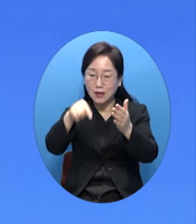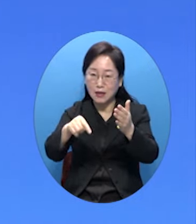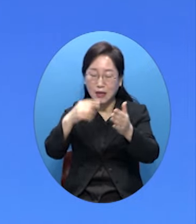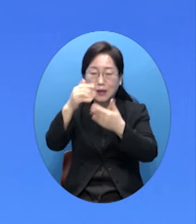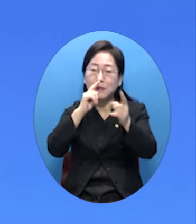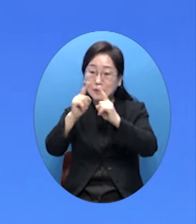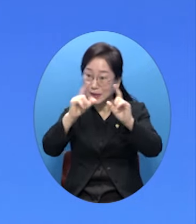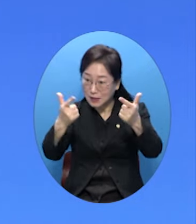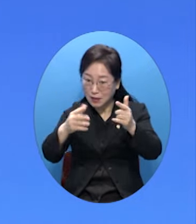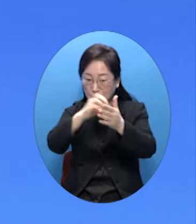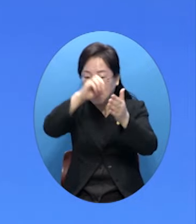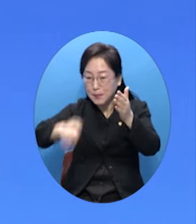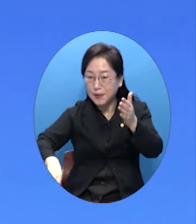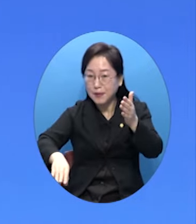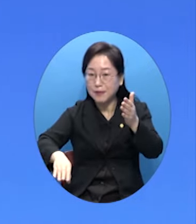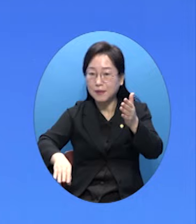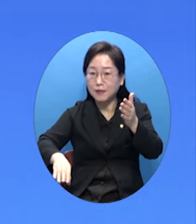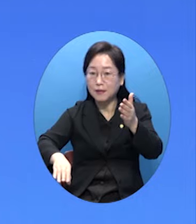된다.